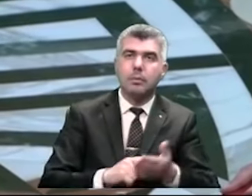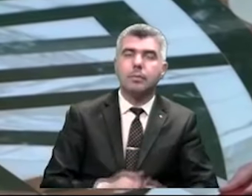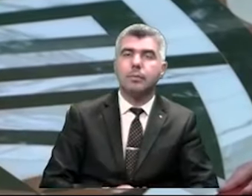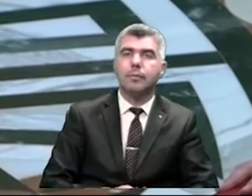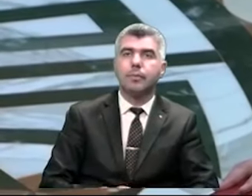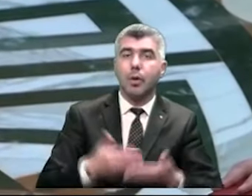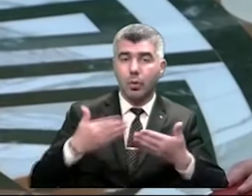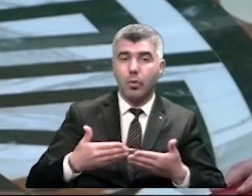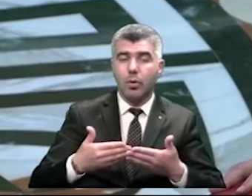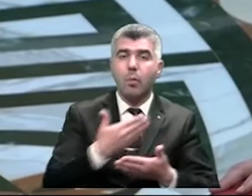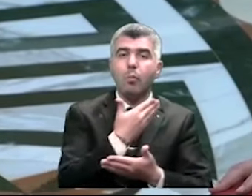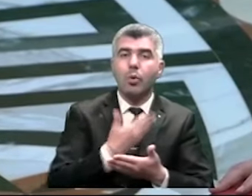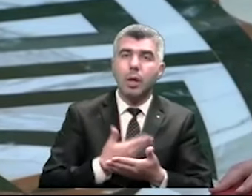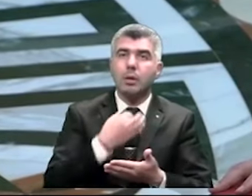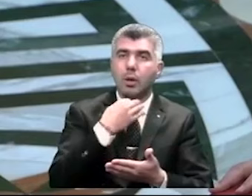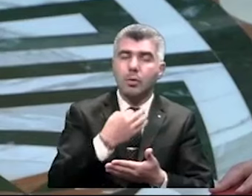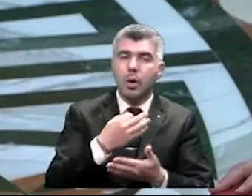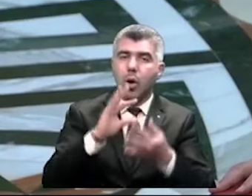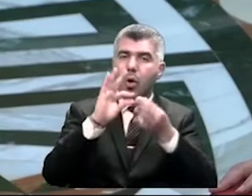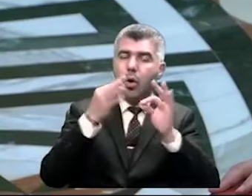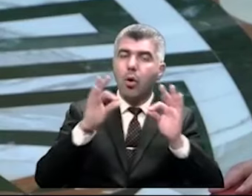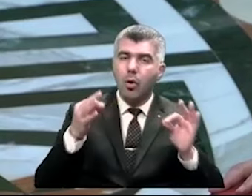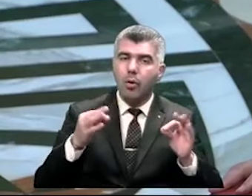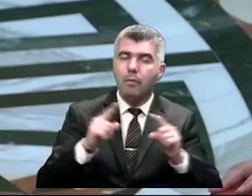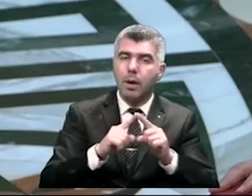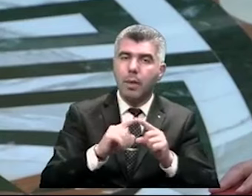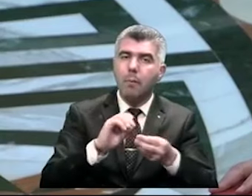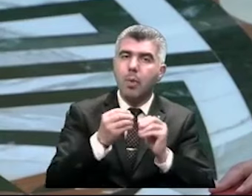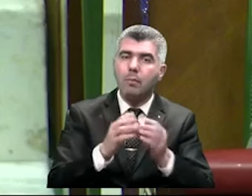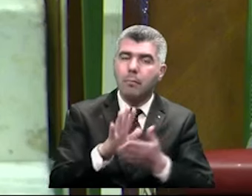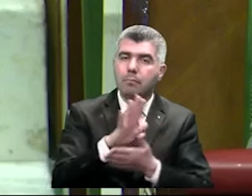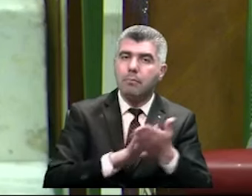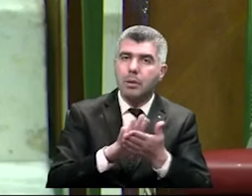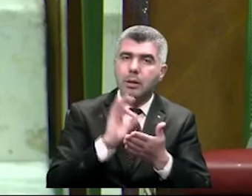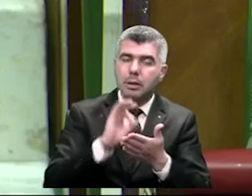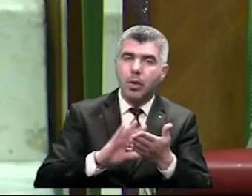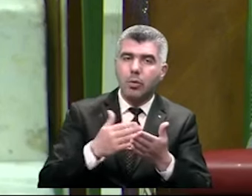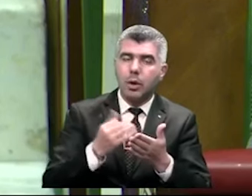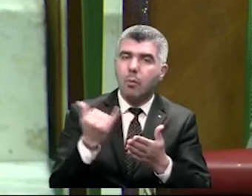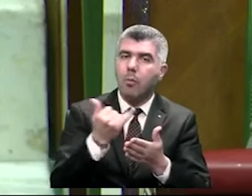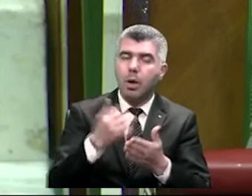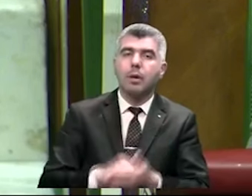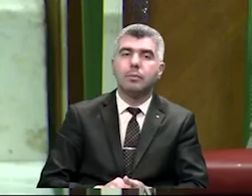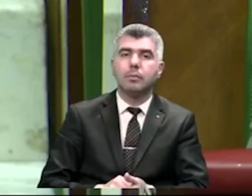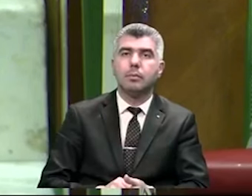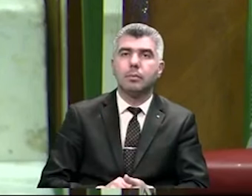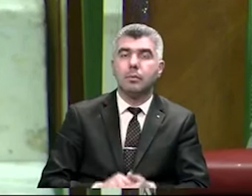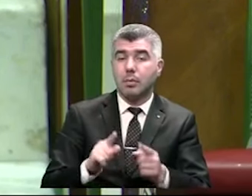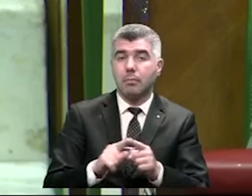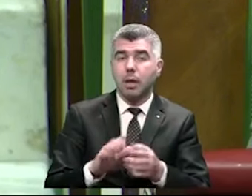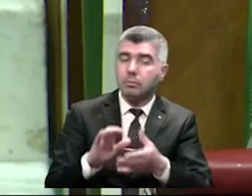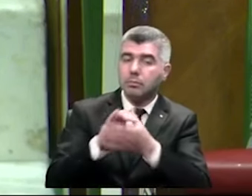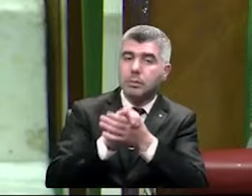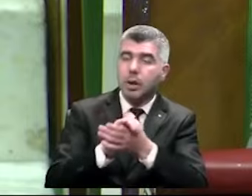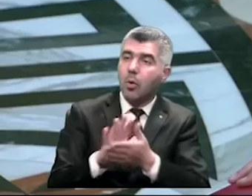عطها لسيد المستشار باش نتكلم على اشكاليه السلامه الطرقيه في بلادنا اللي تتهمنا جميع والي خصنا يعني نعمل اليد في